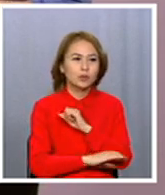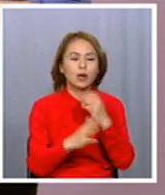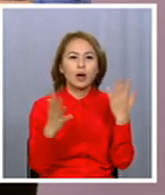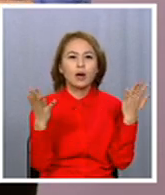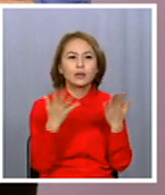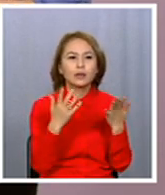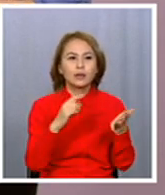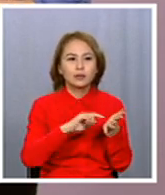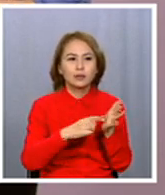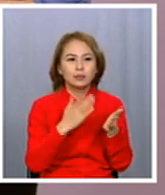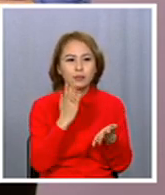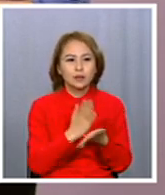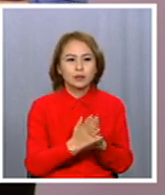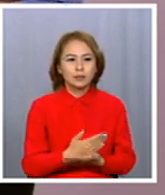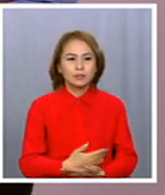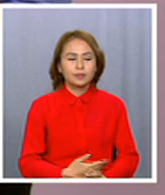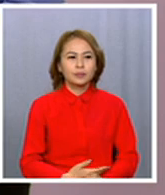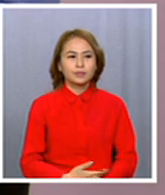тыныс белгісі?